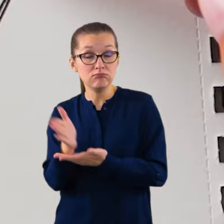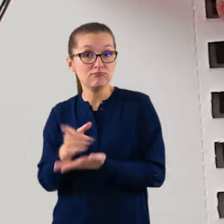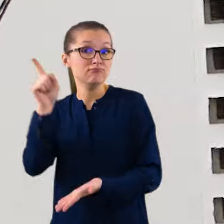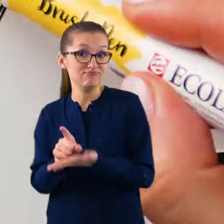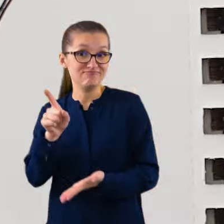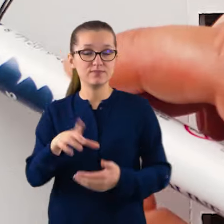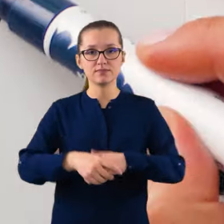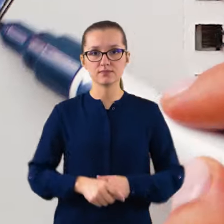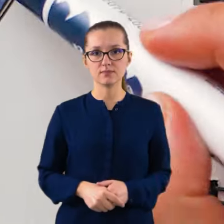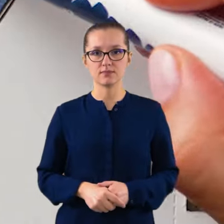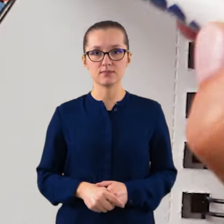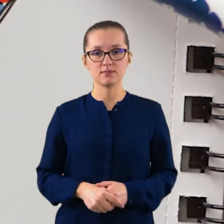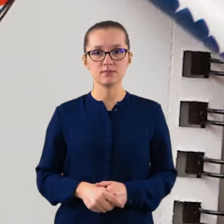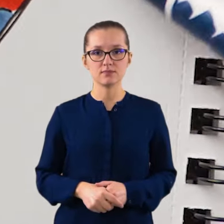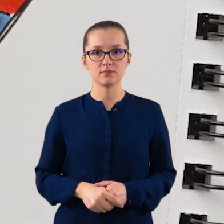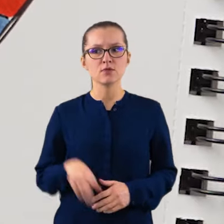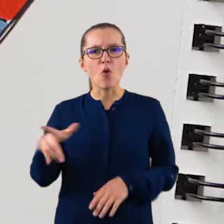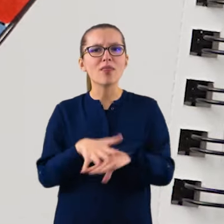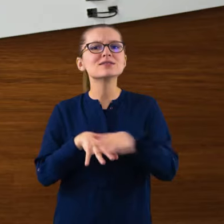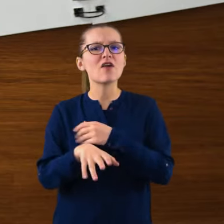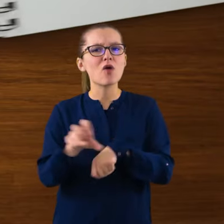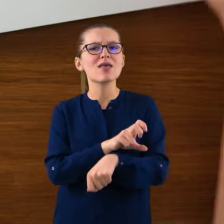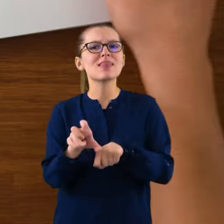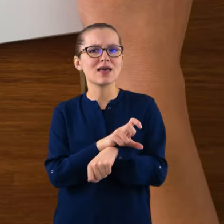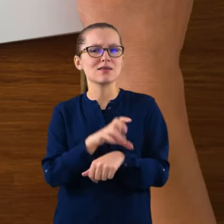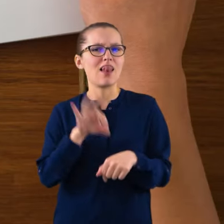zatrudnienia. Pomogły w tym fundusze europejskie.